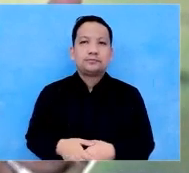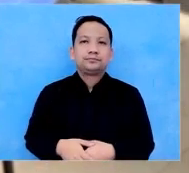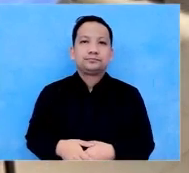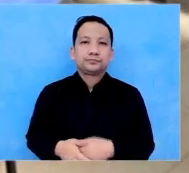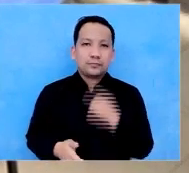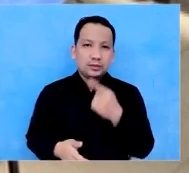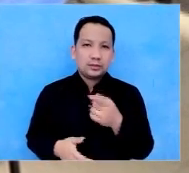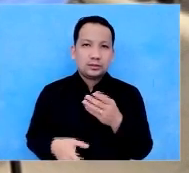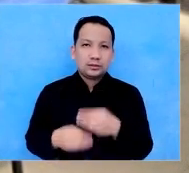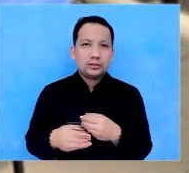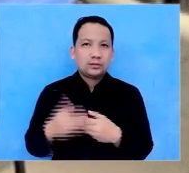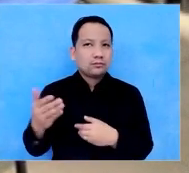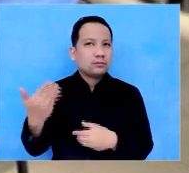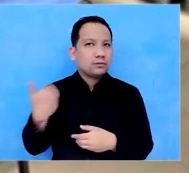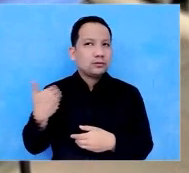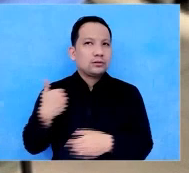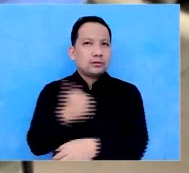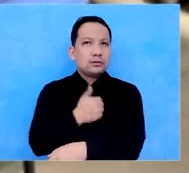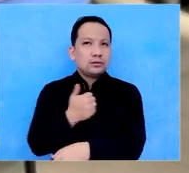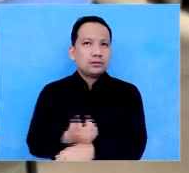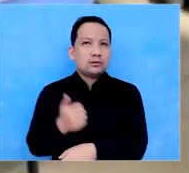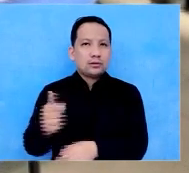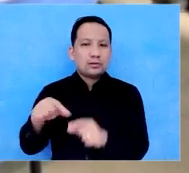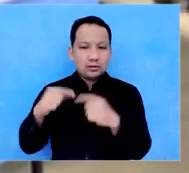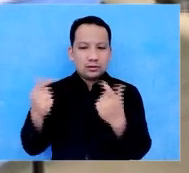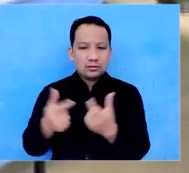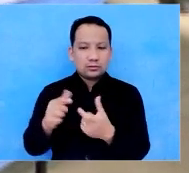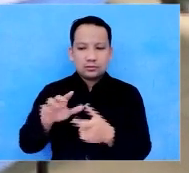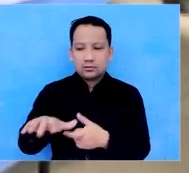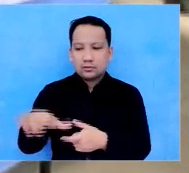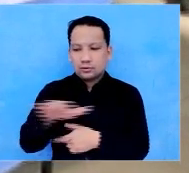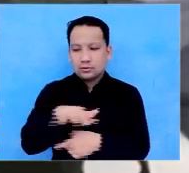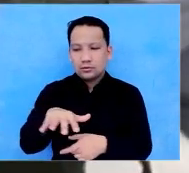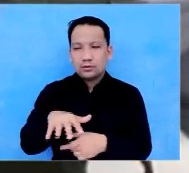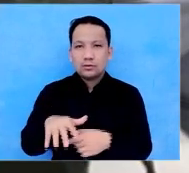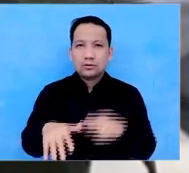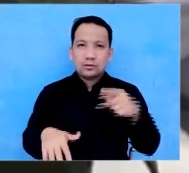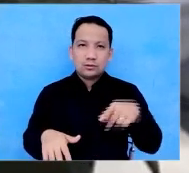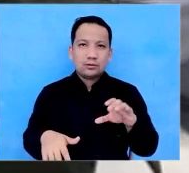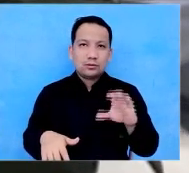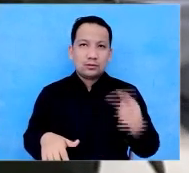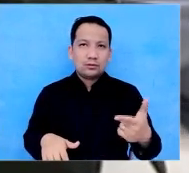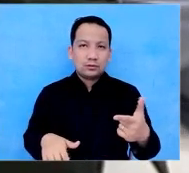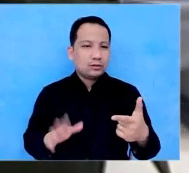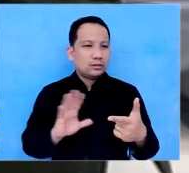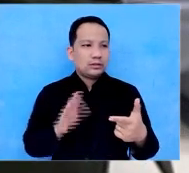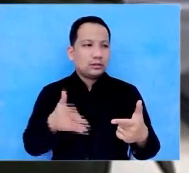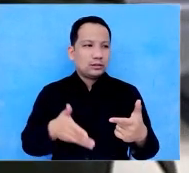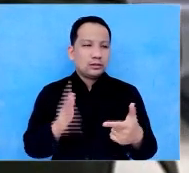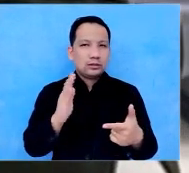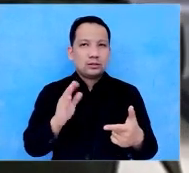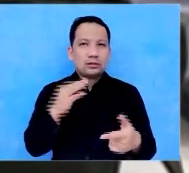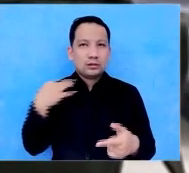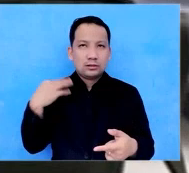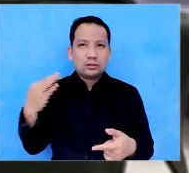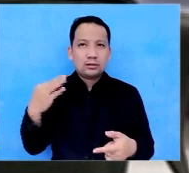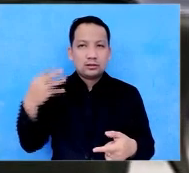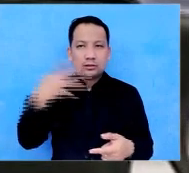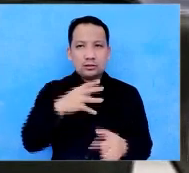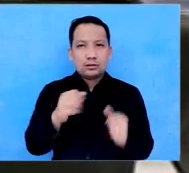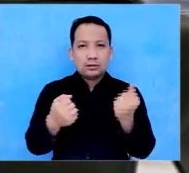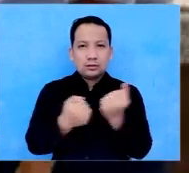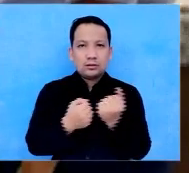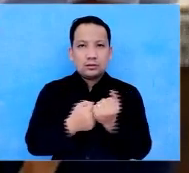PCG, hindi otorisado ang grupong ito na gamitin ang pangalan ng Coast Guard. Isang volunteer civilian support